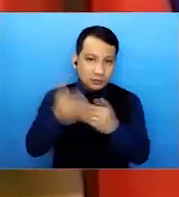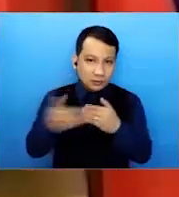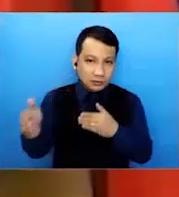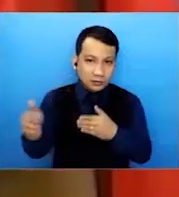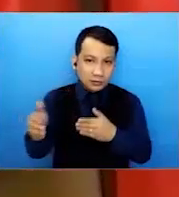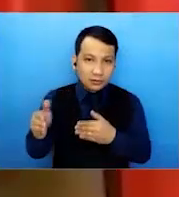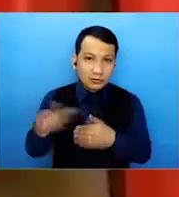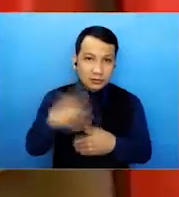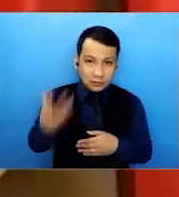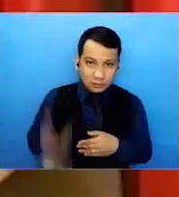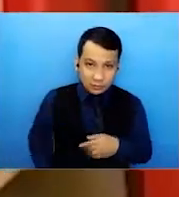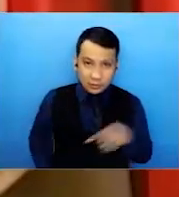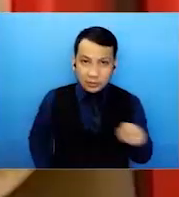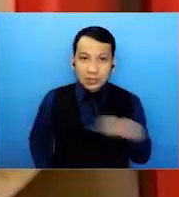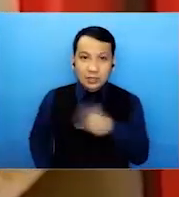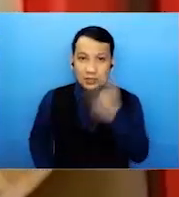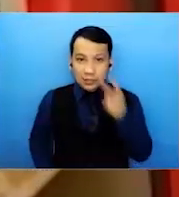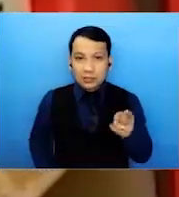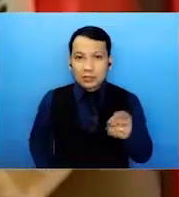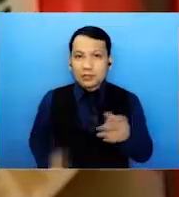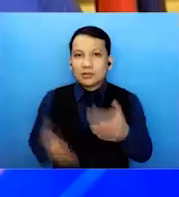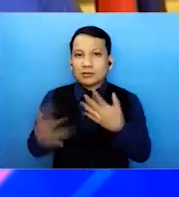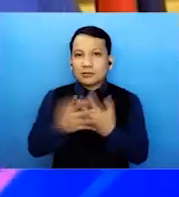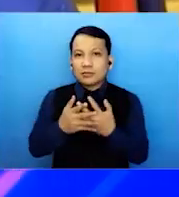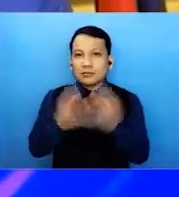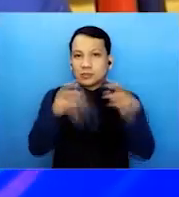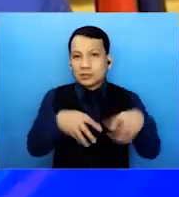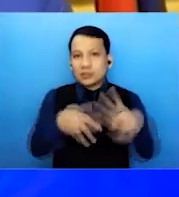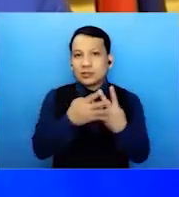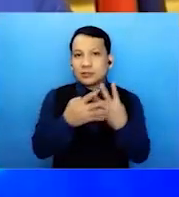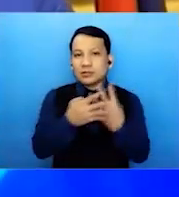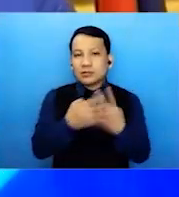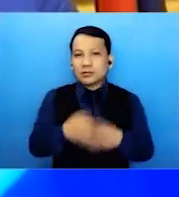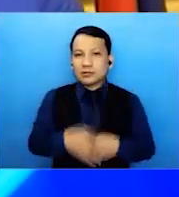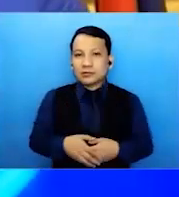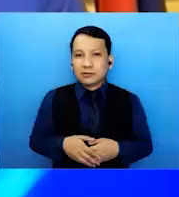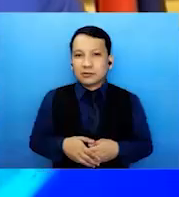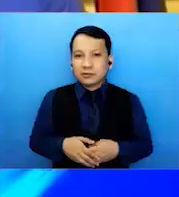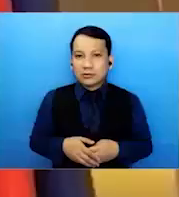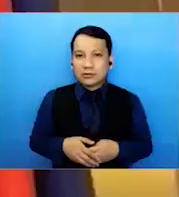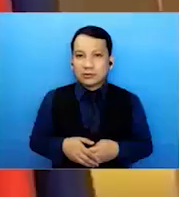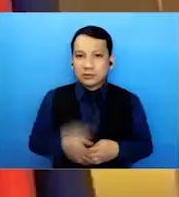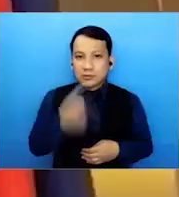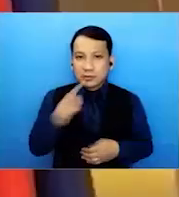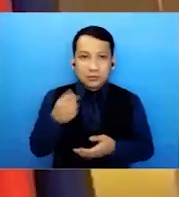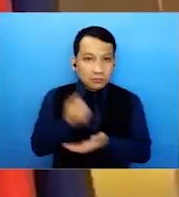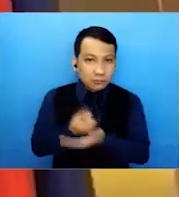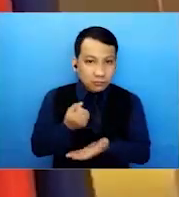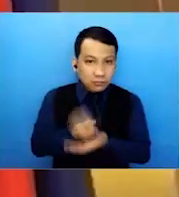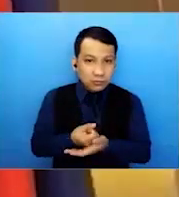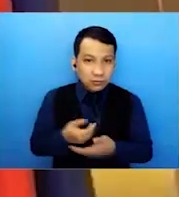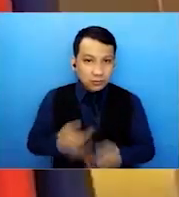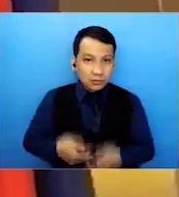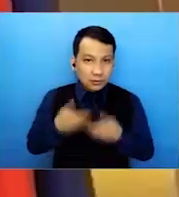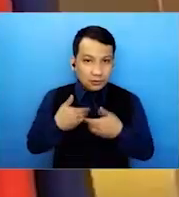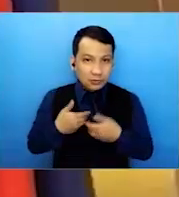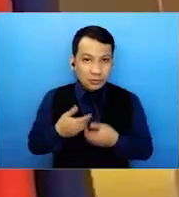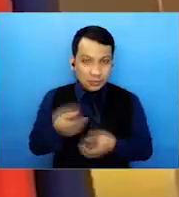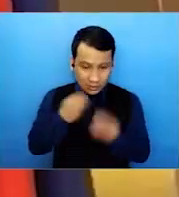dyan sa gobyerno, makita sa kulungan, magsama-sama sila. Pinaghirapan ko. Kumikita ako. Proud ako niyan. Pag kumakain ako,